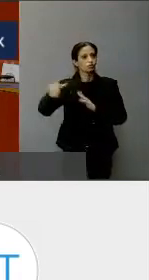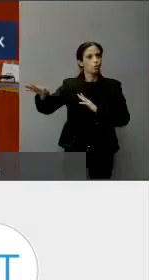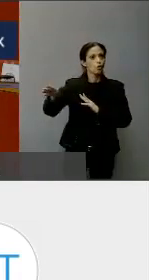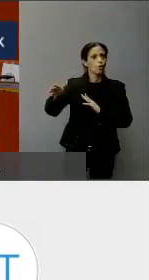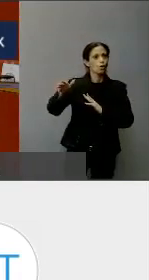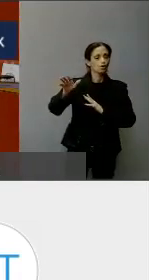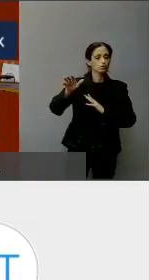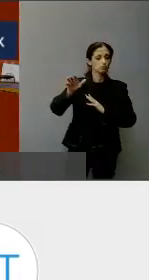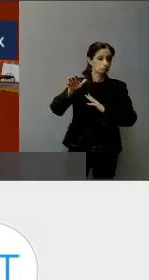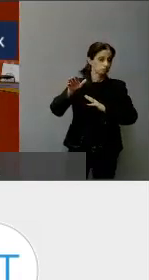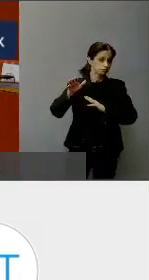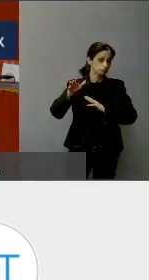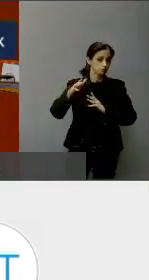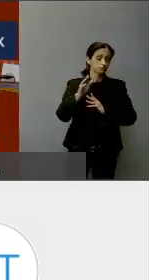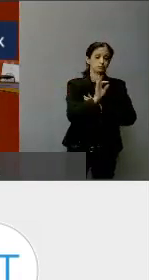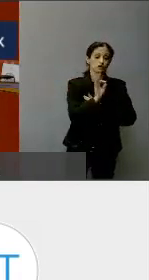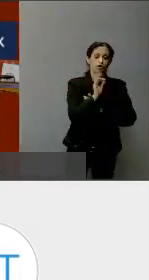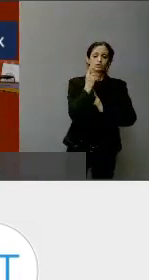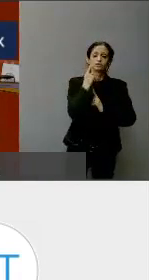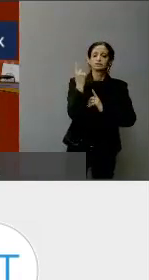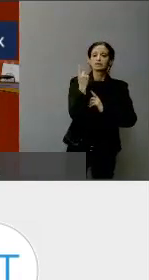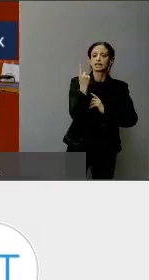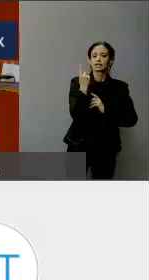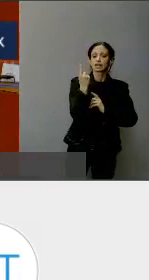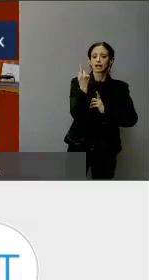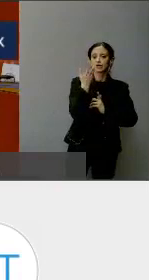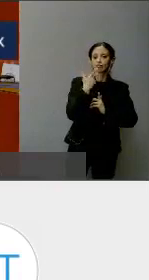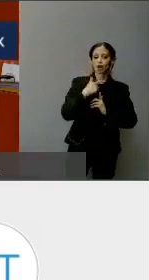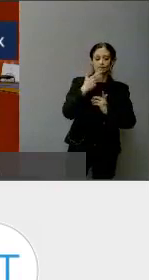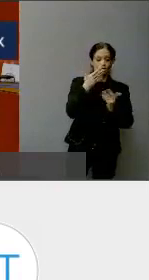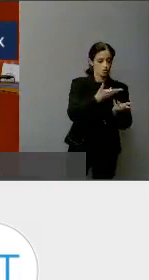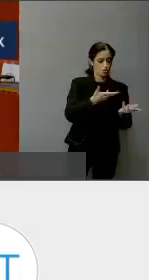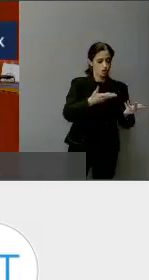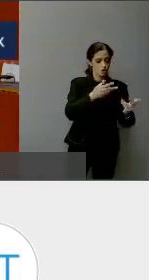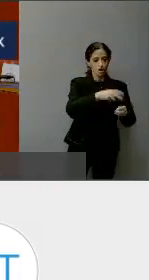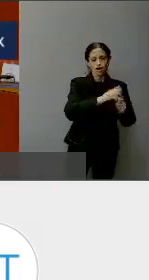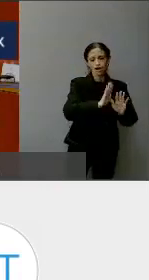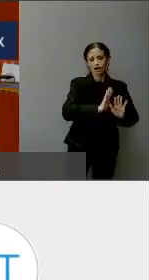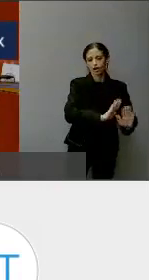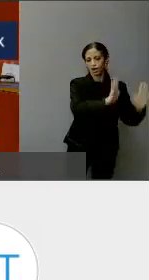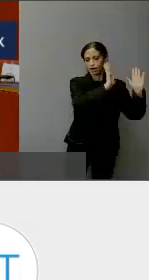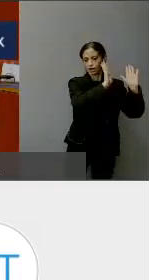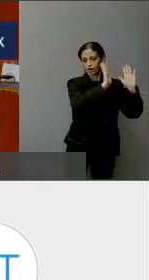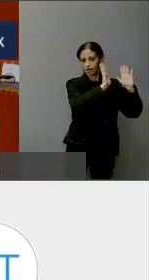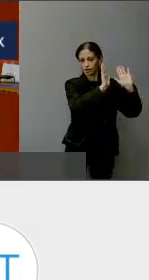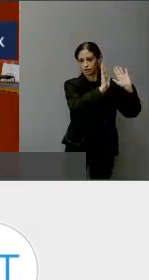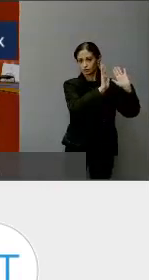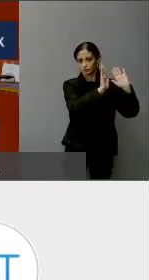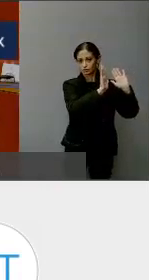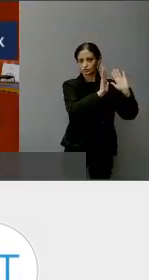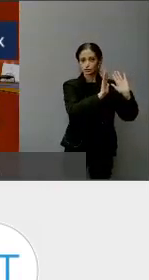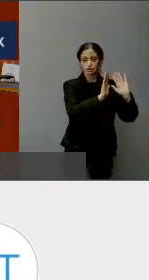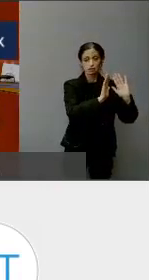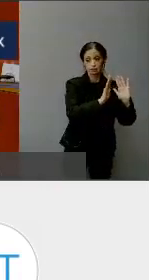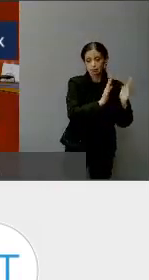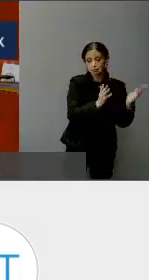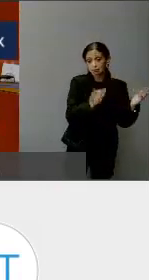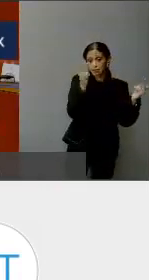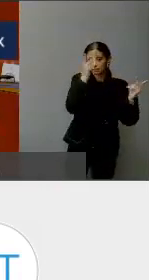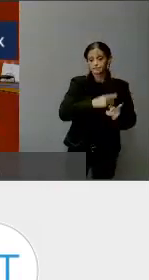di lasciare incolti terreni lasciarle a se stessi questi sono aspetti che combinazione